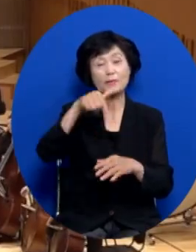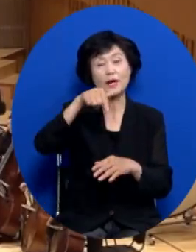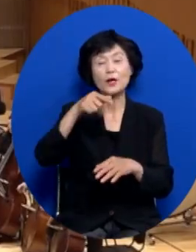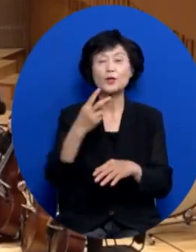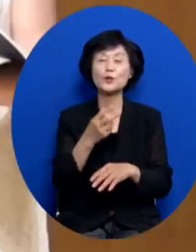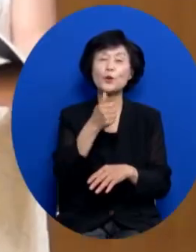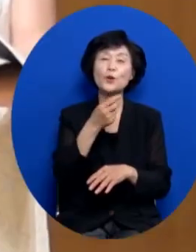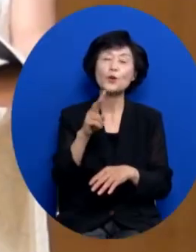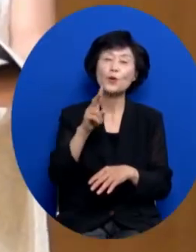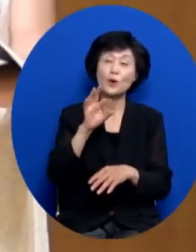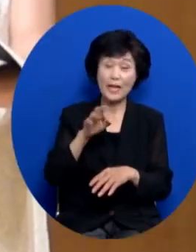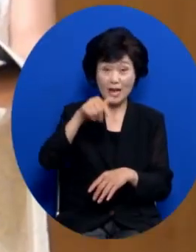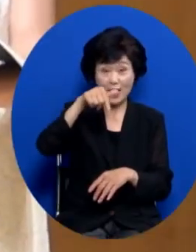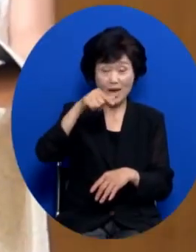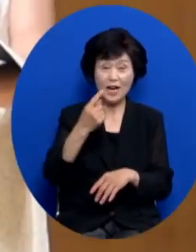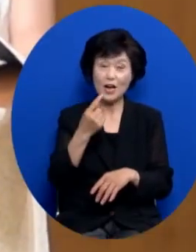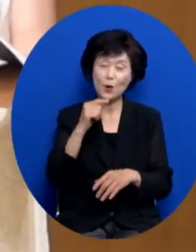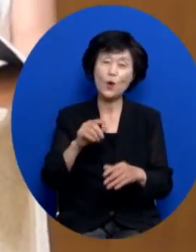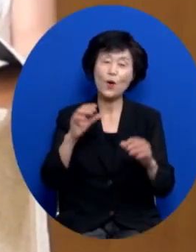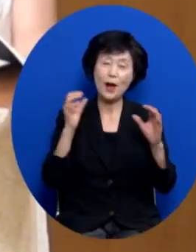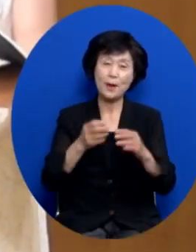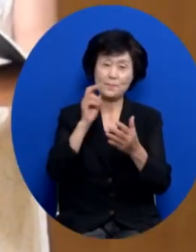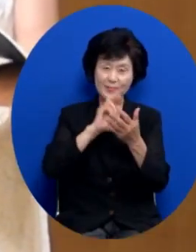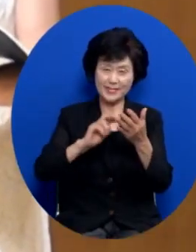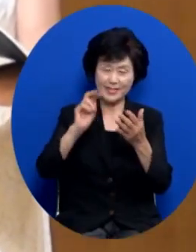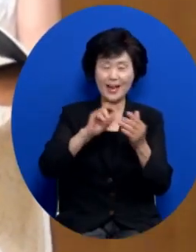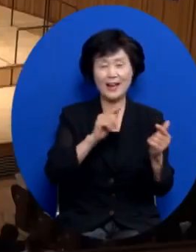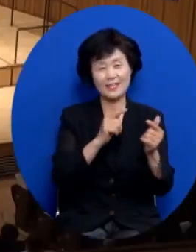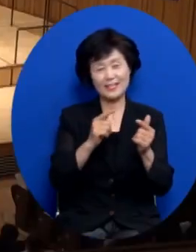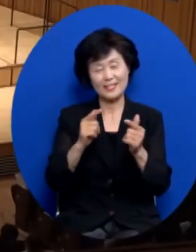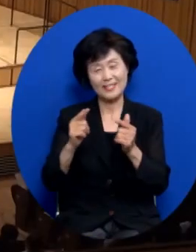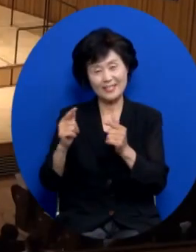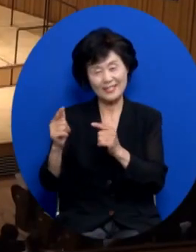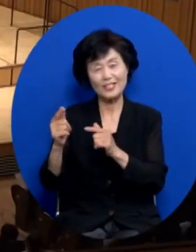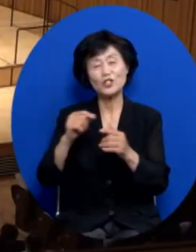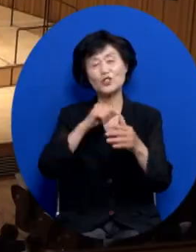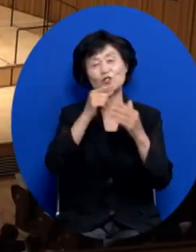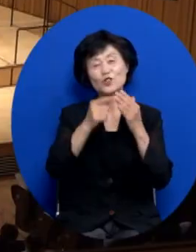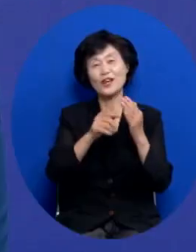교향곡 9번 사악장 합창 등 다채로운 무대로 꾸며졌습니다.